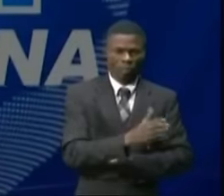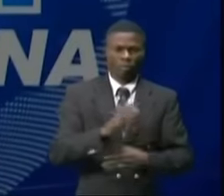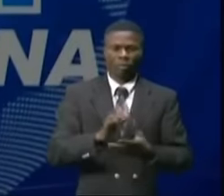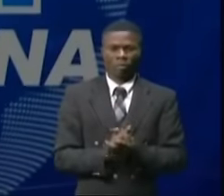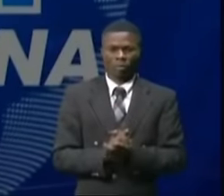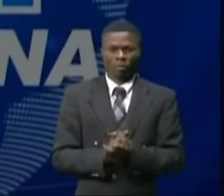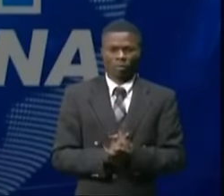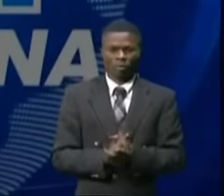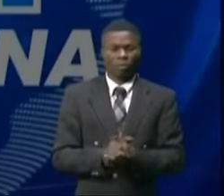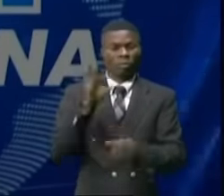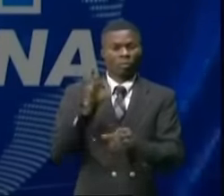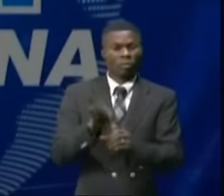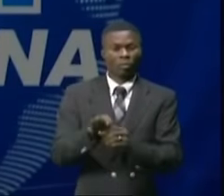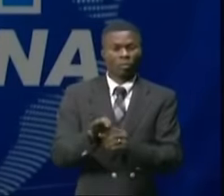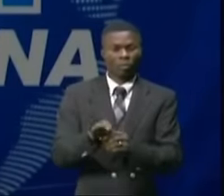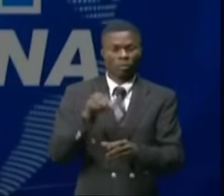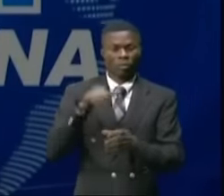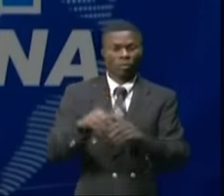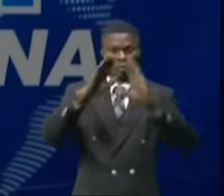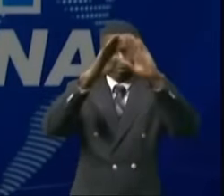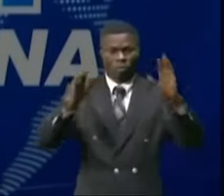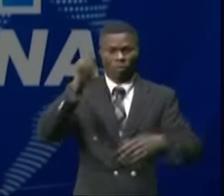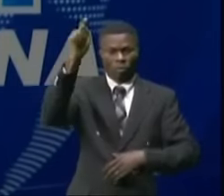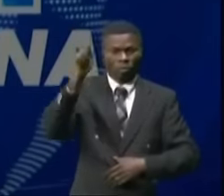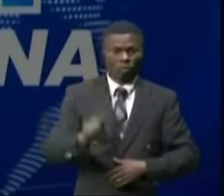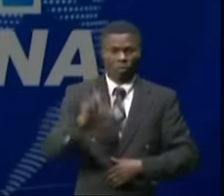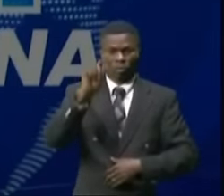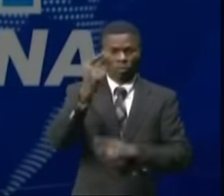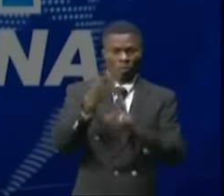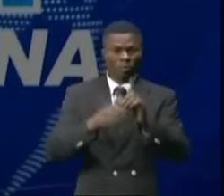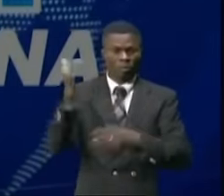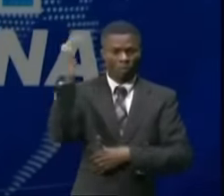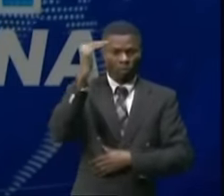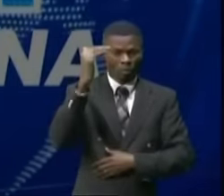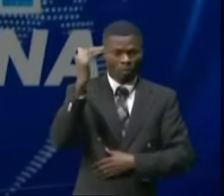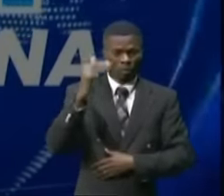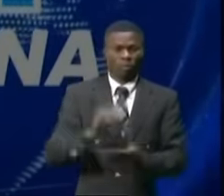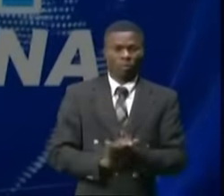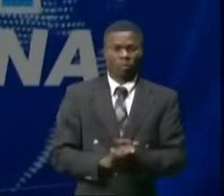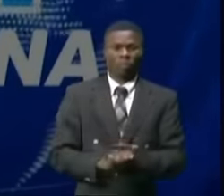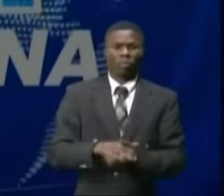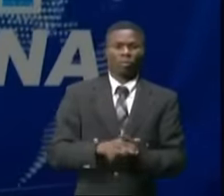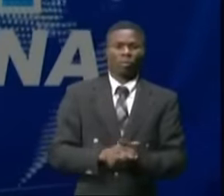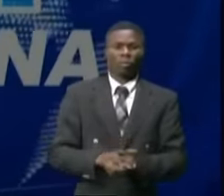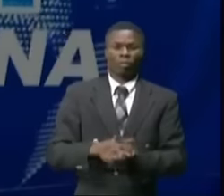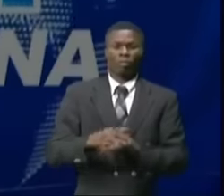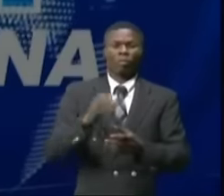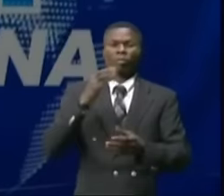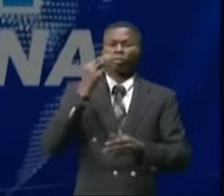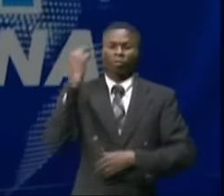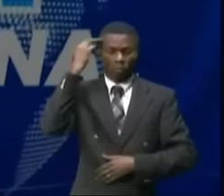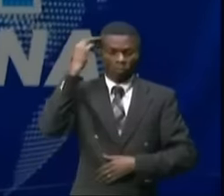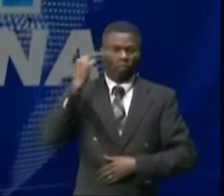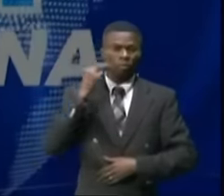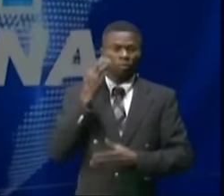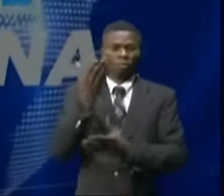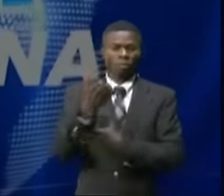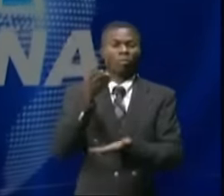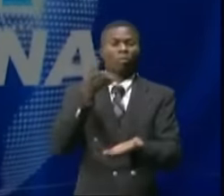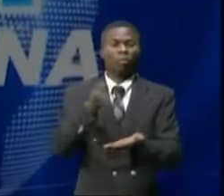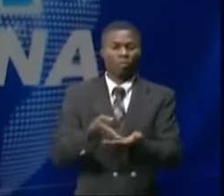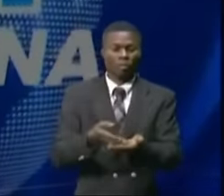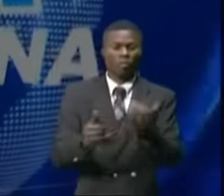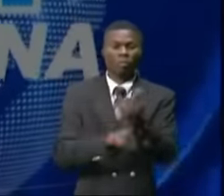Y a-t-il eu vote dans des camps militaires le 20 décembre dernier? Peter Kazadi demande des preuves à ceux qui font